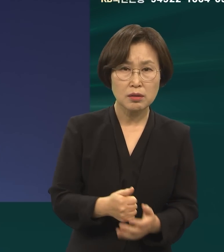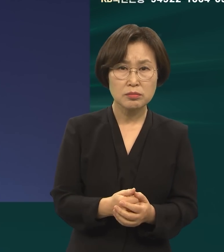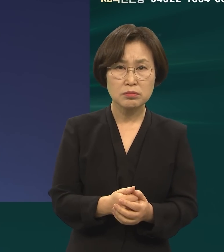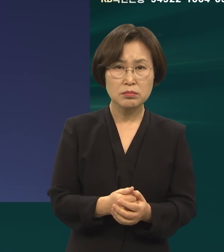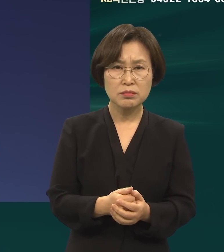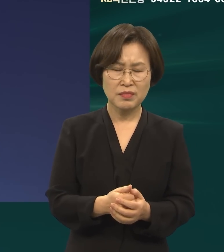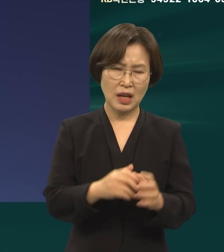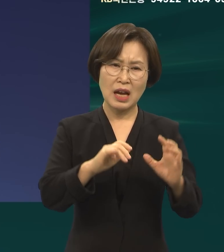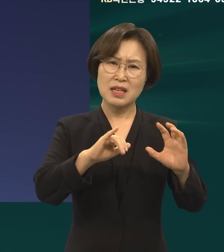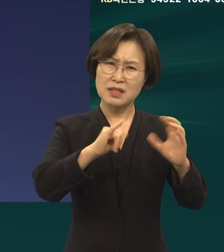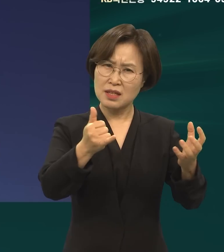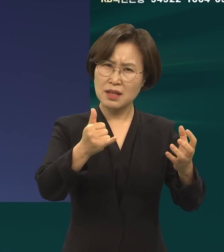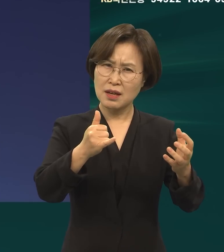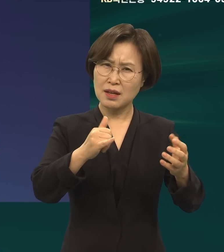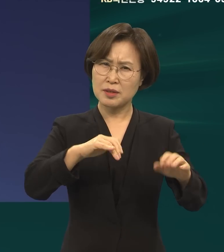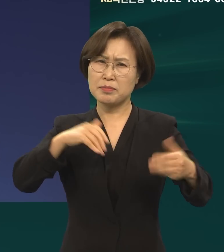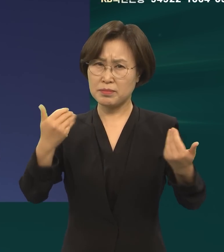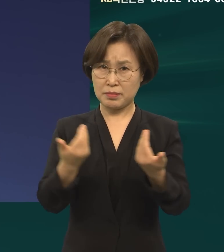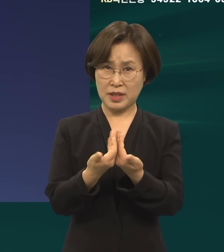겁니다.